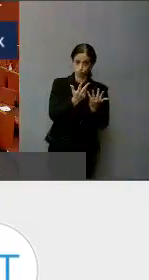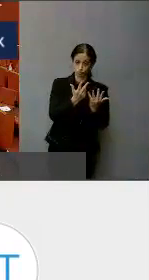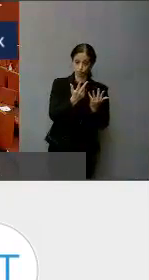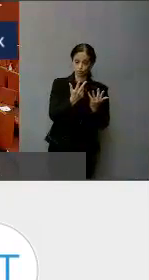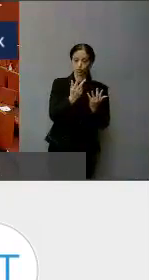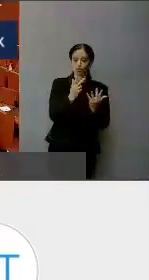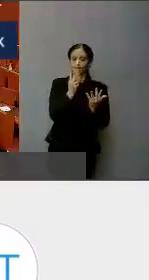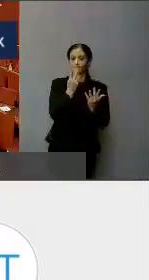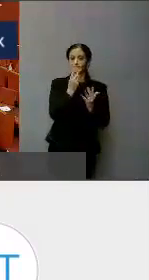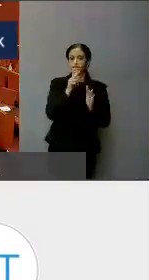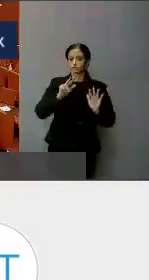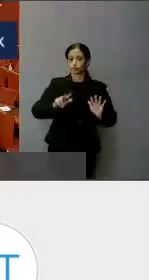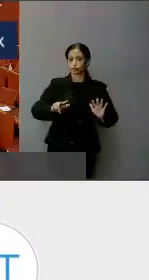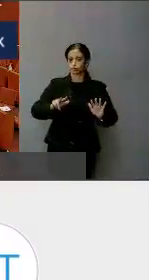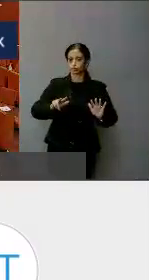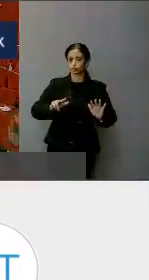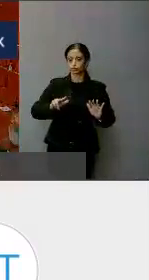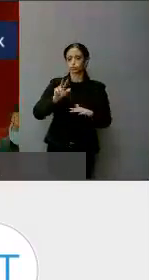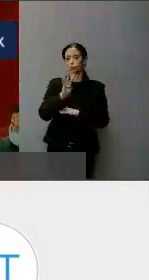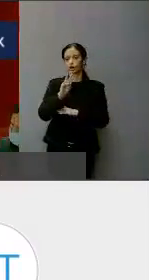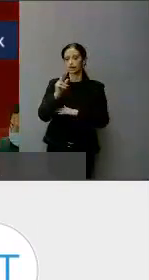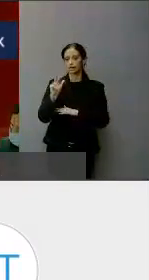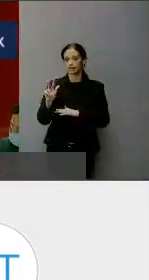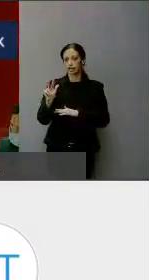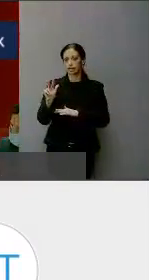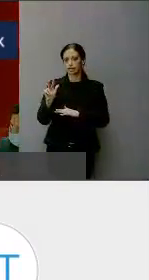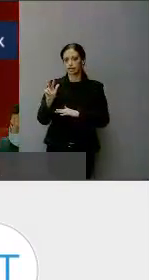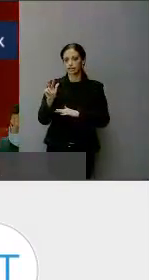il 28 il 43